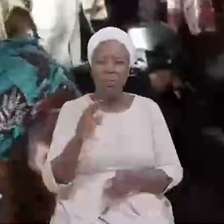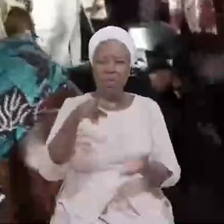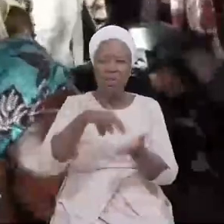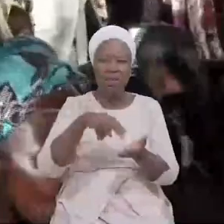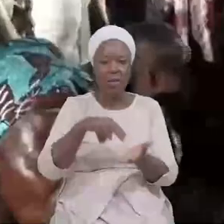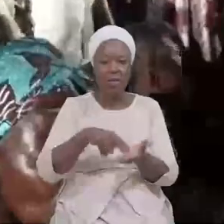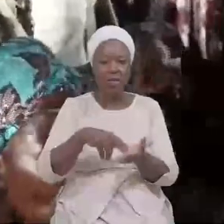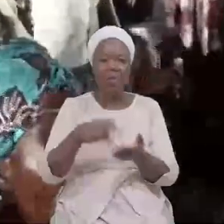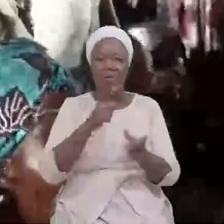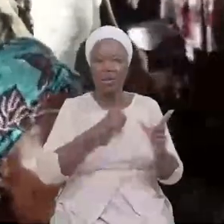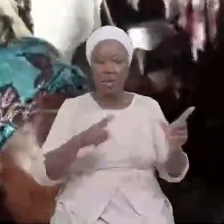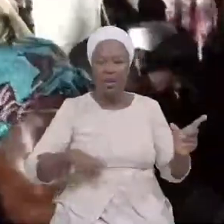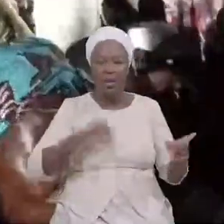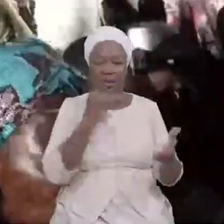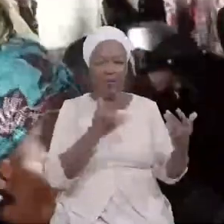Dieu t'attend.